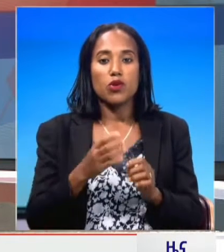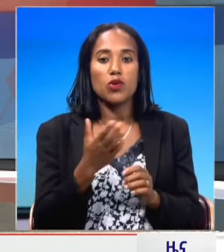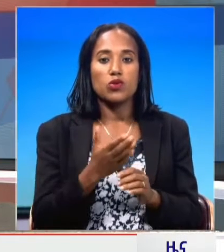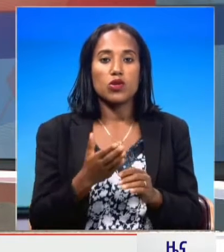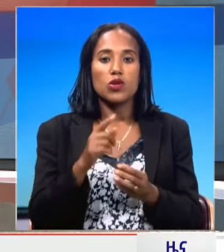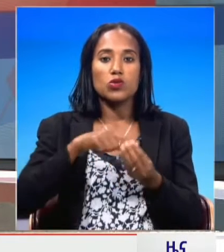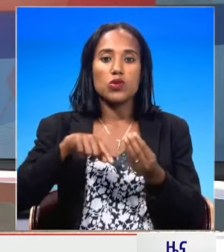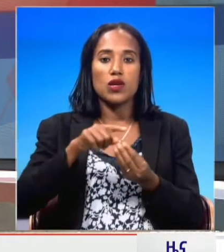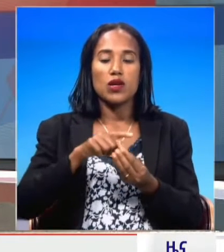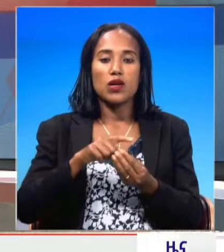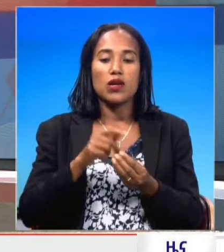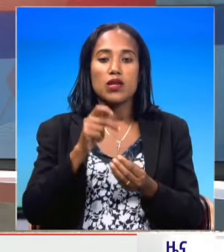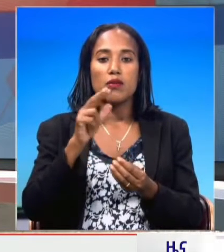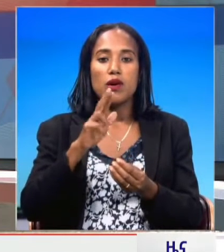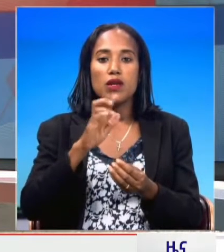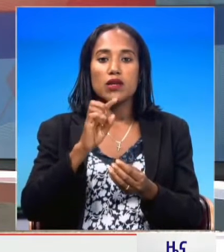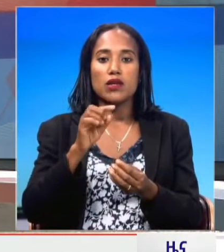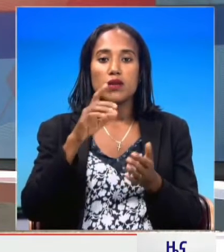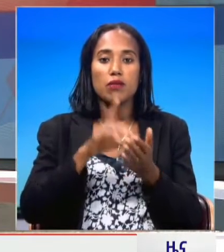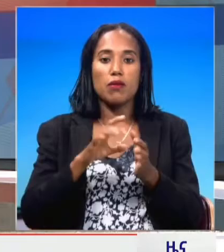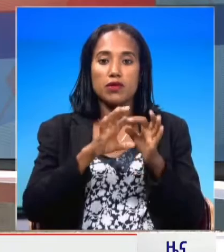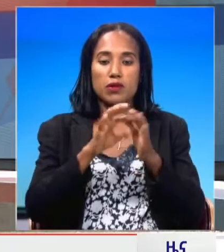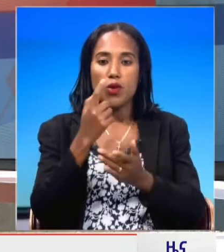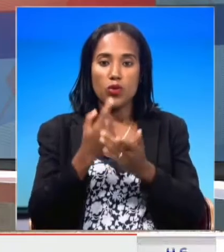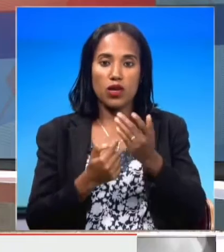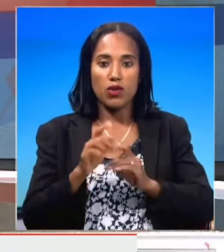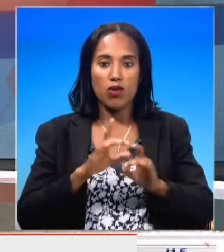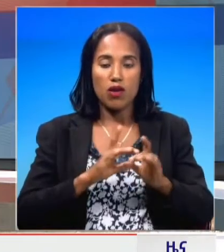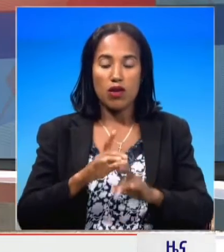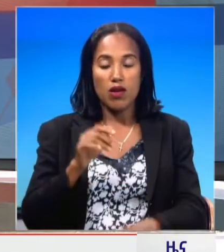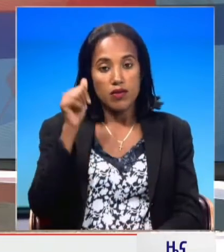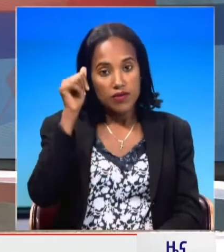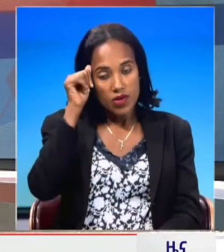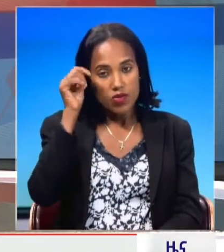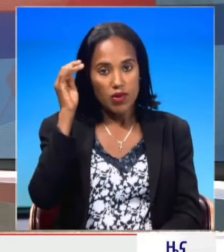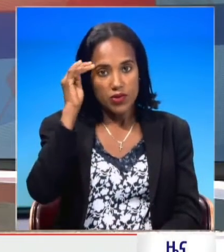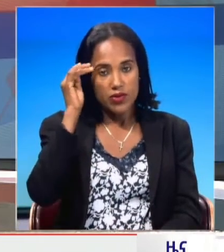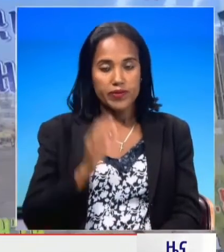ዙሪያ ከደባርቅ ከተማ ማህበረሰብ ጋር ውይይት አድርጓል። አዱኖ ማርቆስ ዝርዝራለሁ።